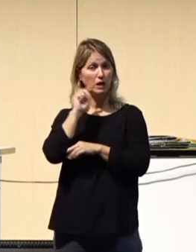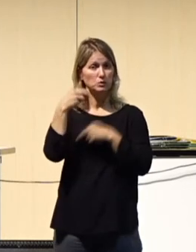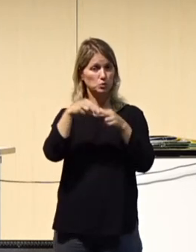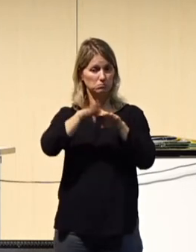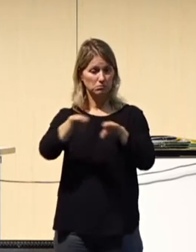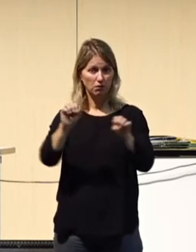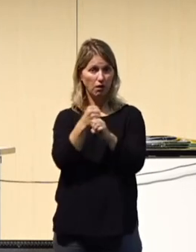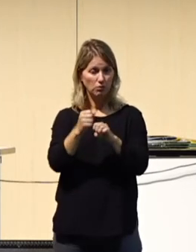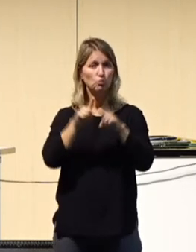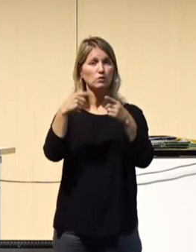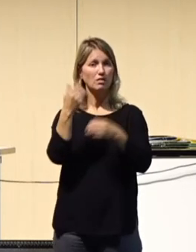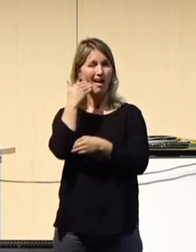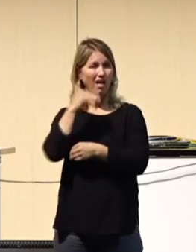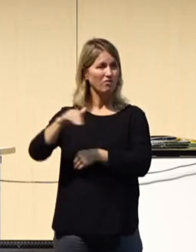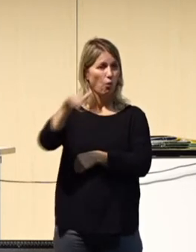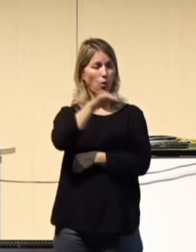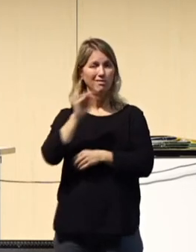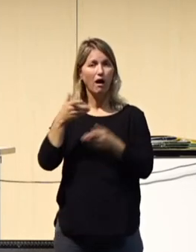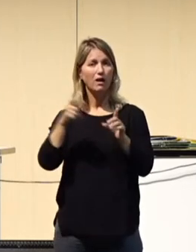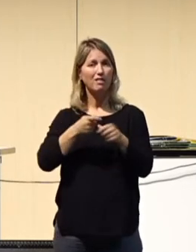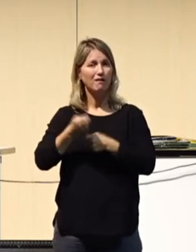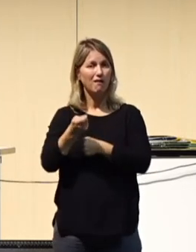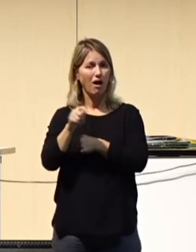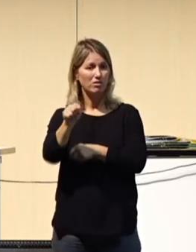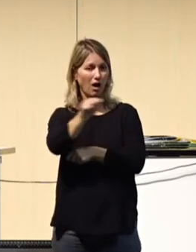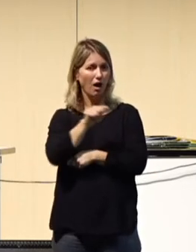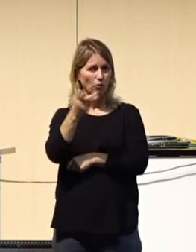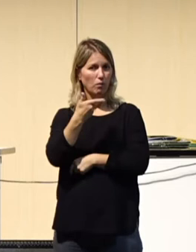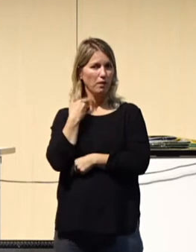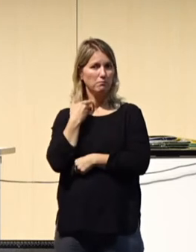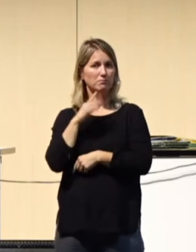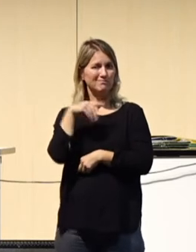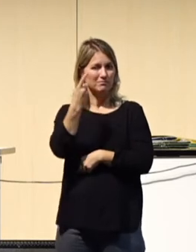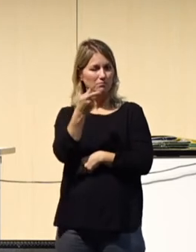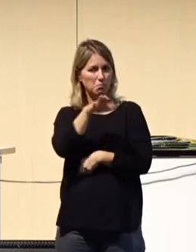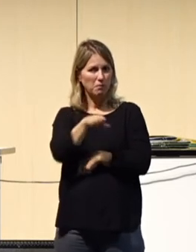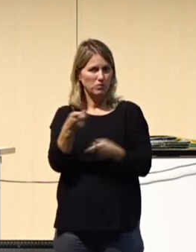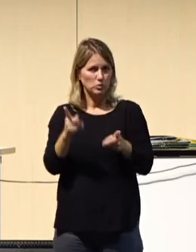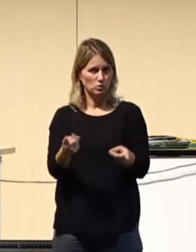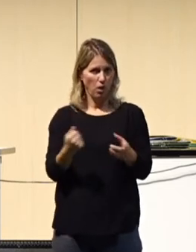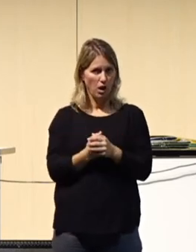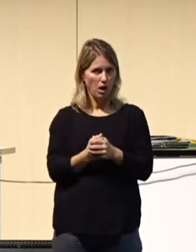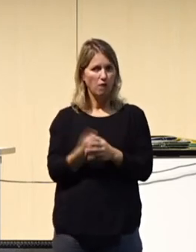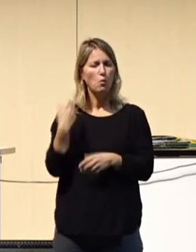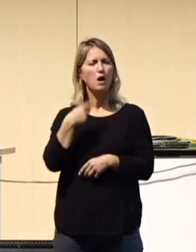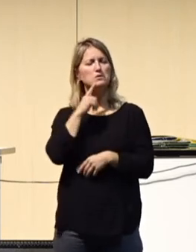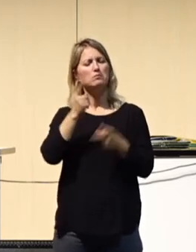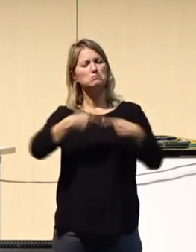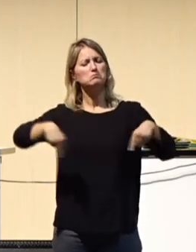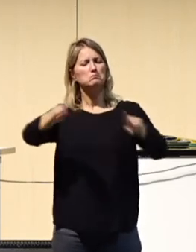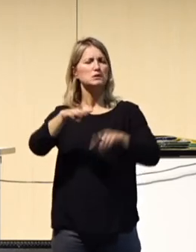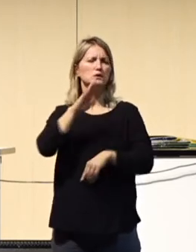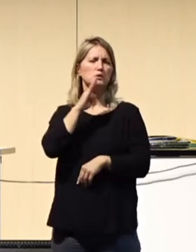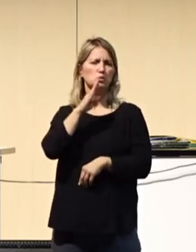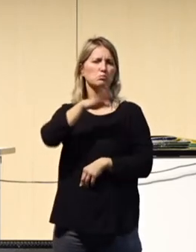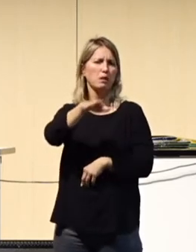wo sollen dann die Anwohner und Kleingärtner, die das ja maßgeblich betrifft, parken? Die Meinung, dass im Quartier ausreichend Parkplätze vorhanden